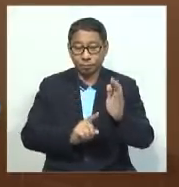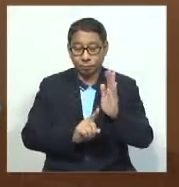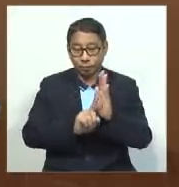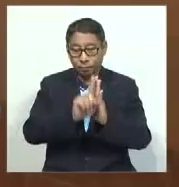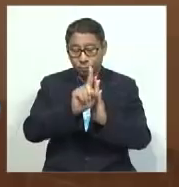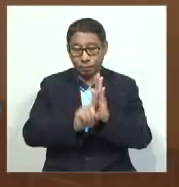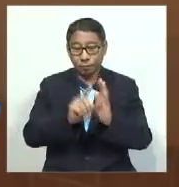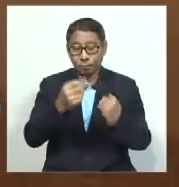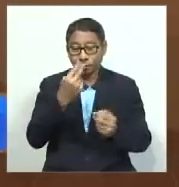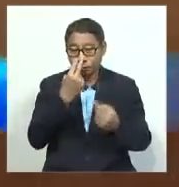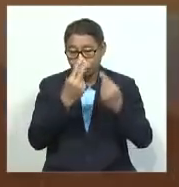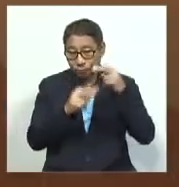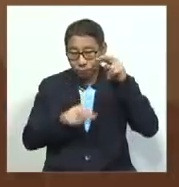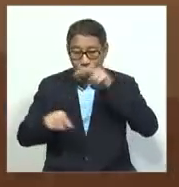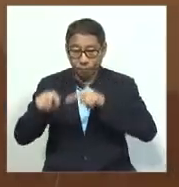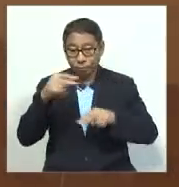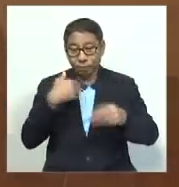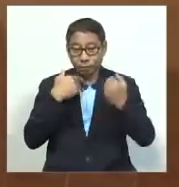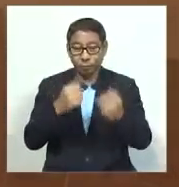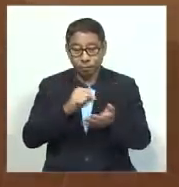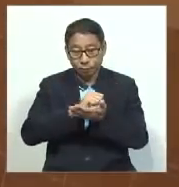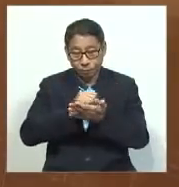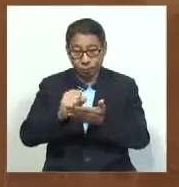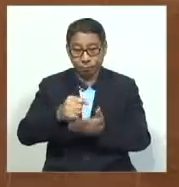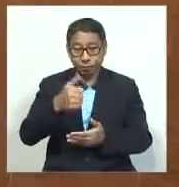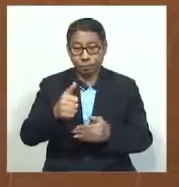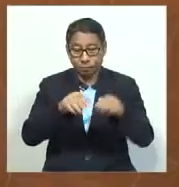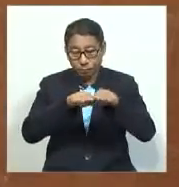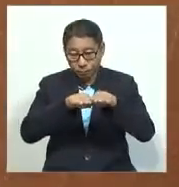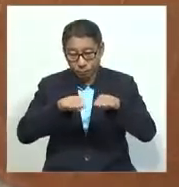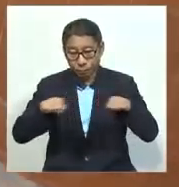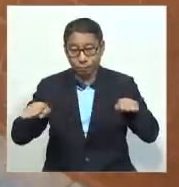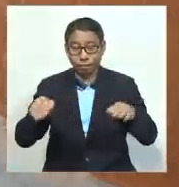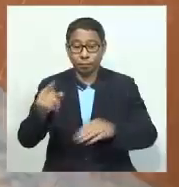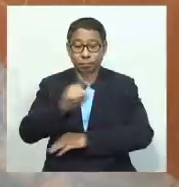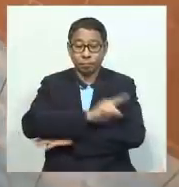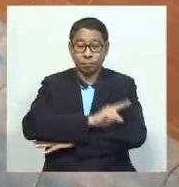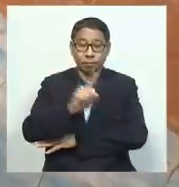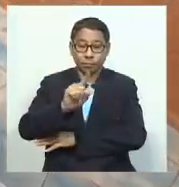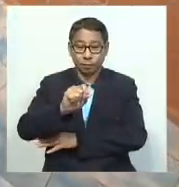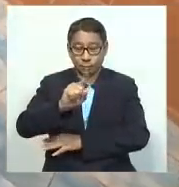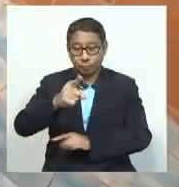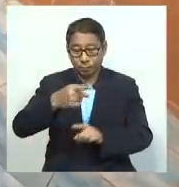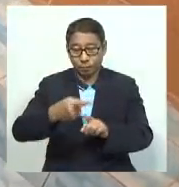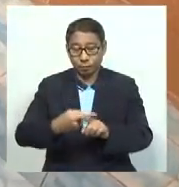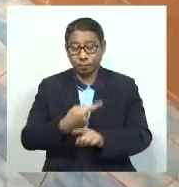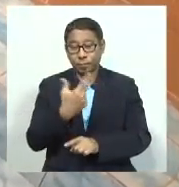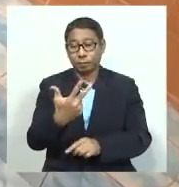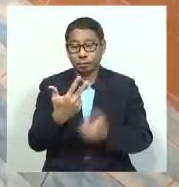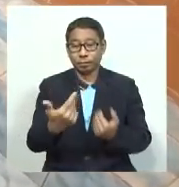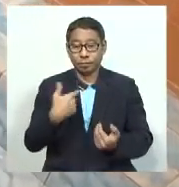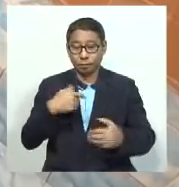สนามมาตรวจสอบก็พบว่ามีความสะอาดได้มาตรฐานโดยวันที่ 21มีนาคมนี้จะจัด